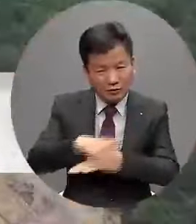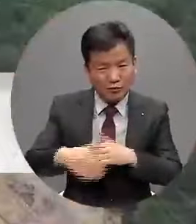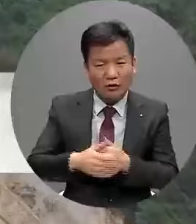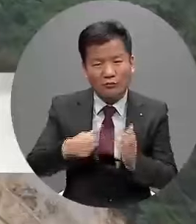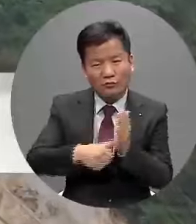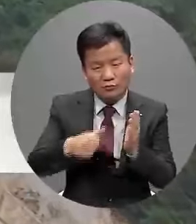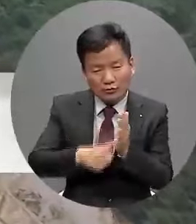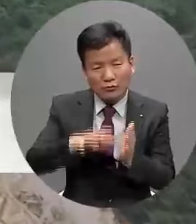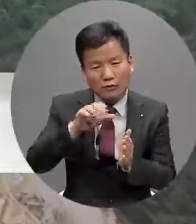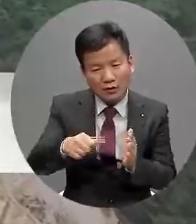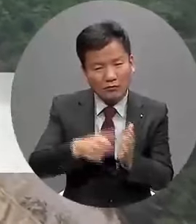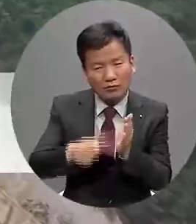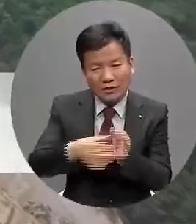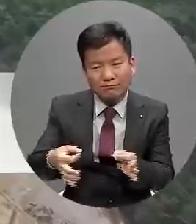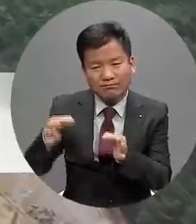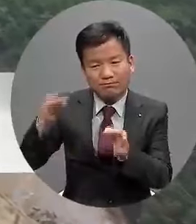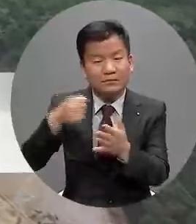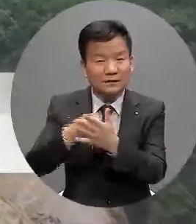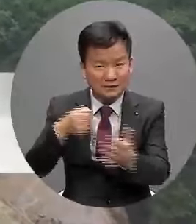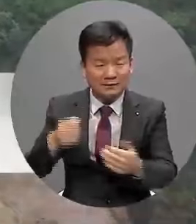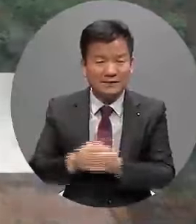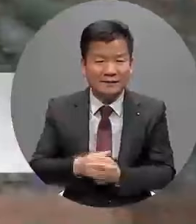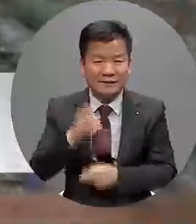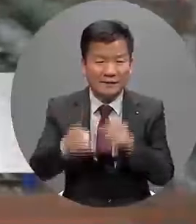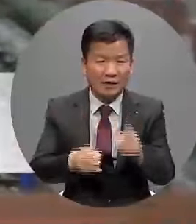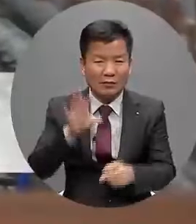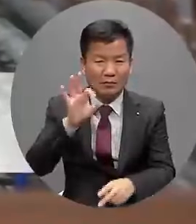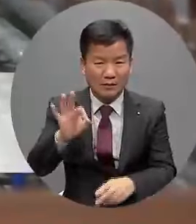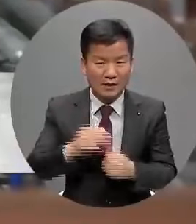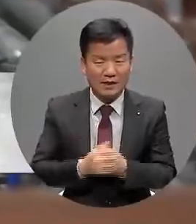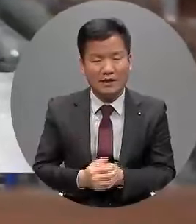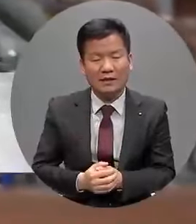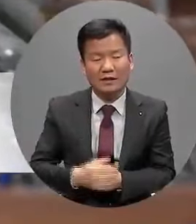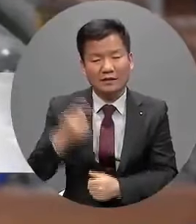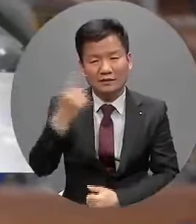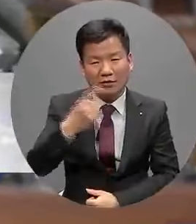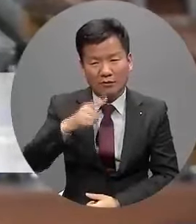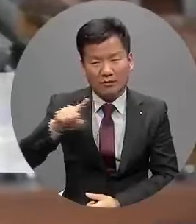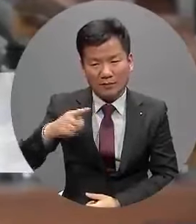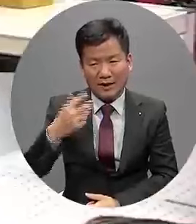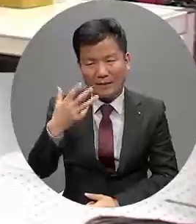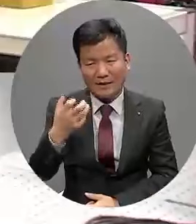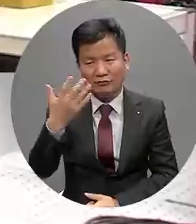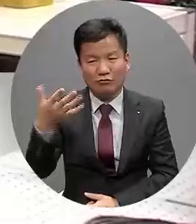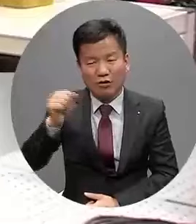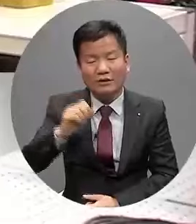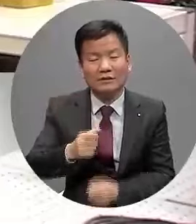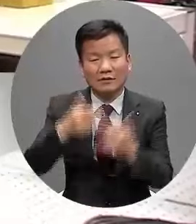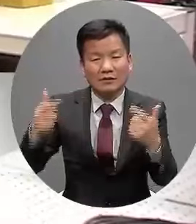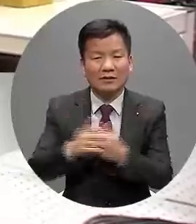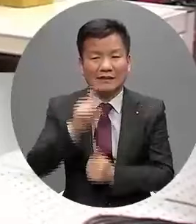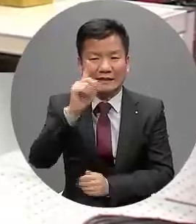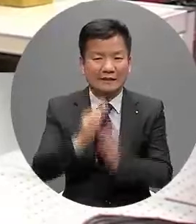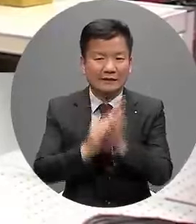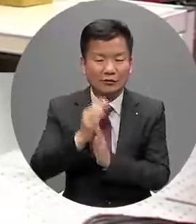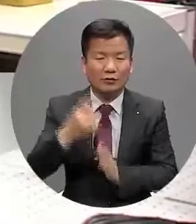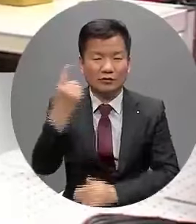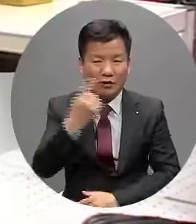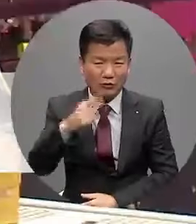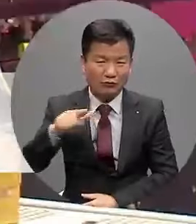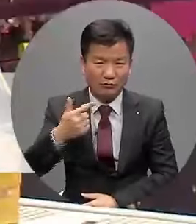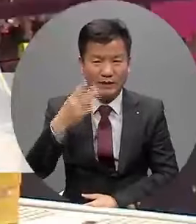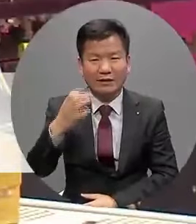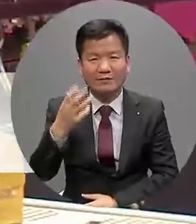부품 확보와 물가 변동 등을 고려해 사업비를 기존보다 1189억 원 늘어난 1조